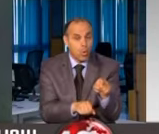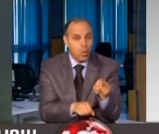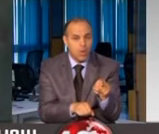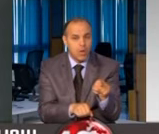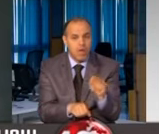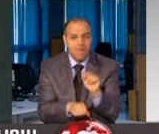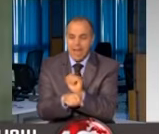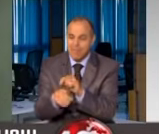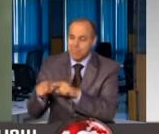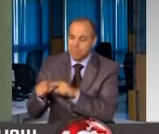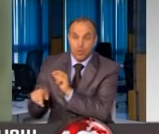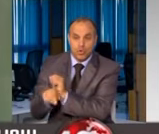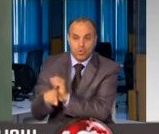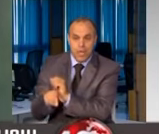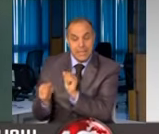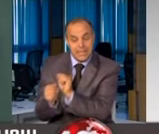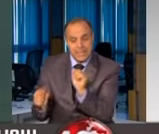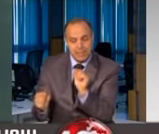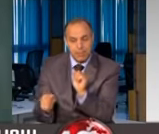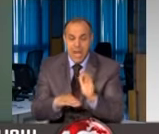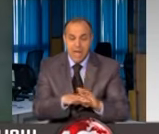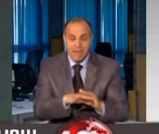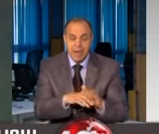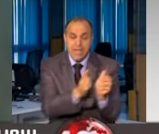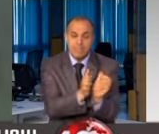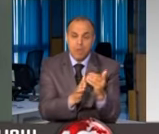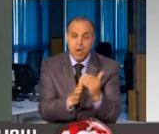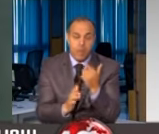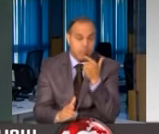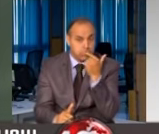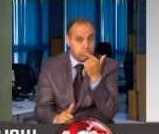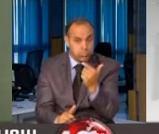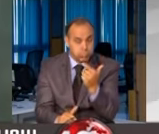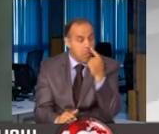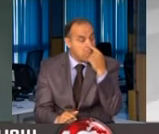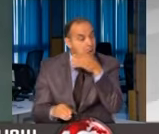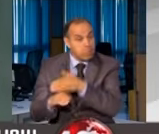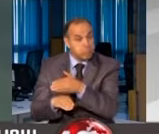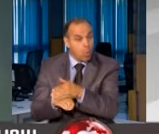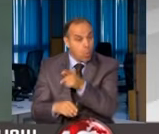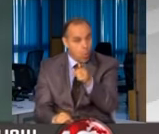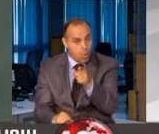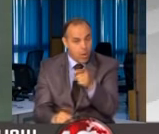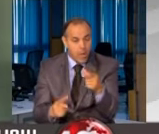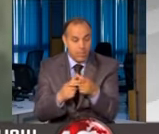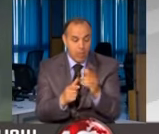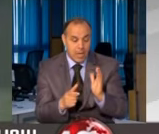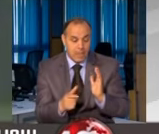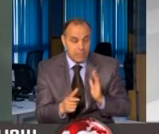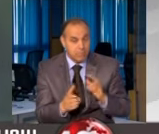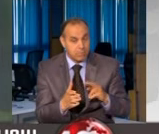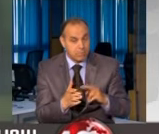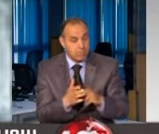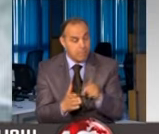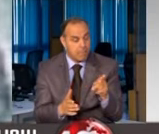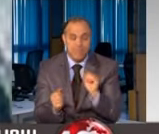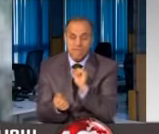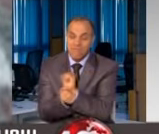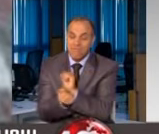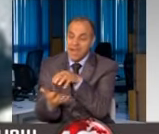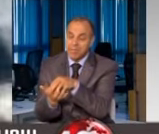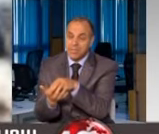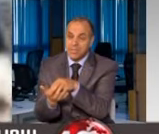في سجن بالمدينة في وقت حذرت فيه المعارضة مما وصفته بالمجزرة قد ترتكبها القوات المحيطة بالسجن.